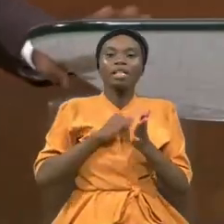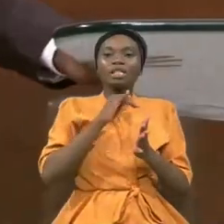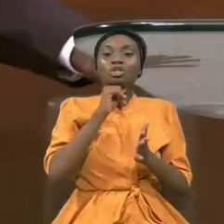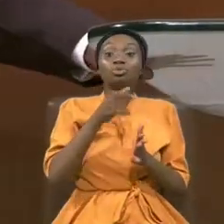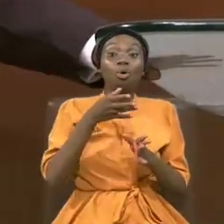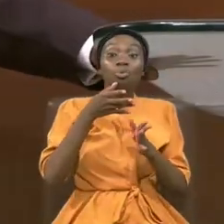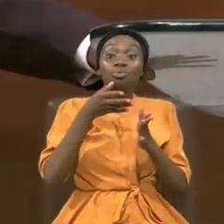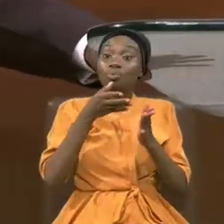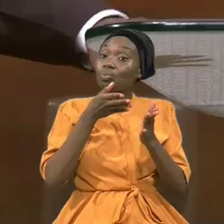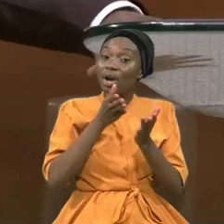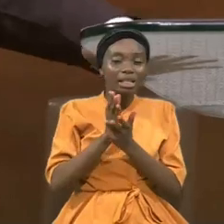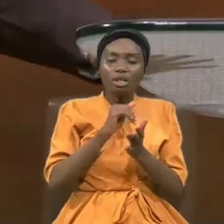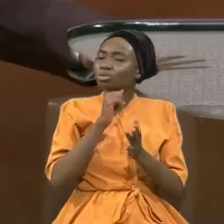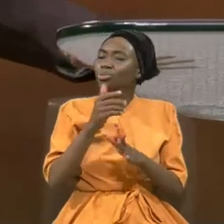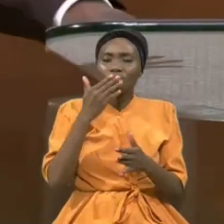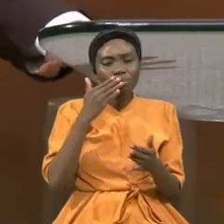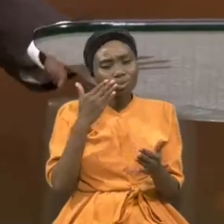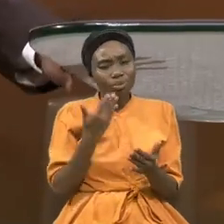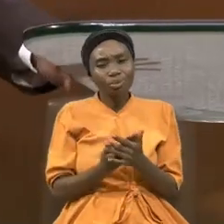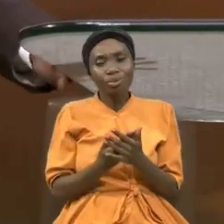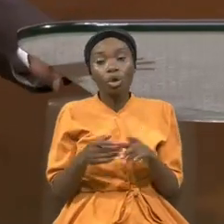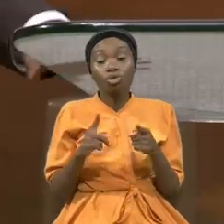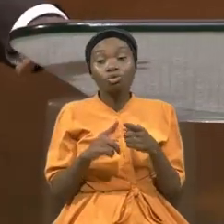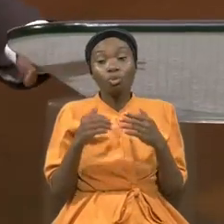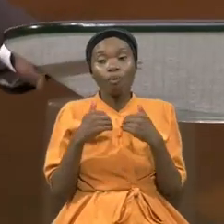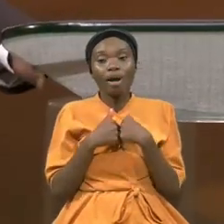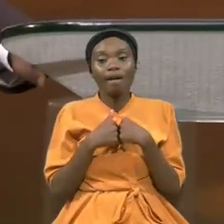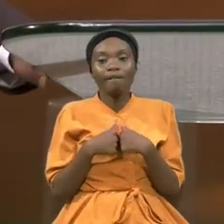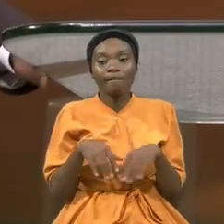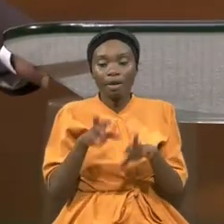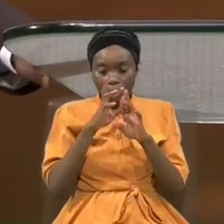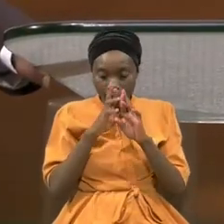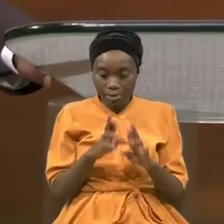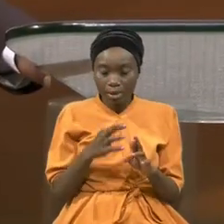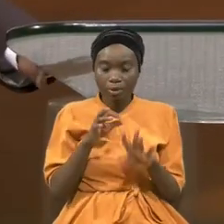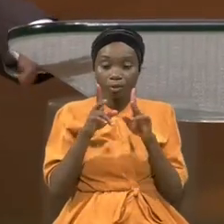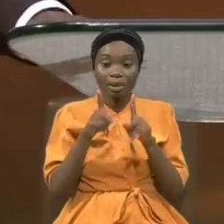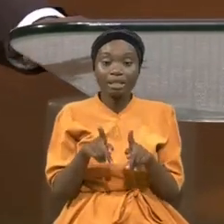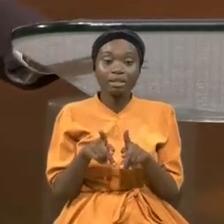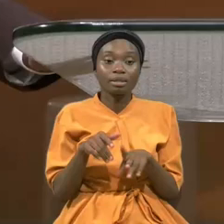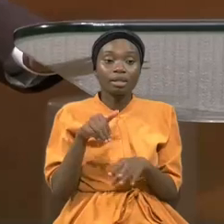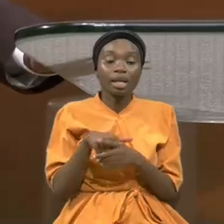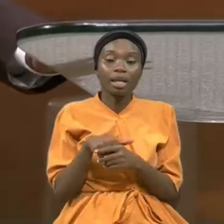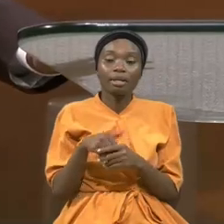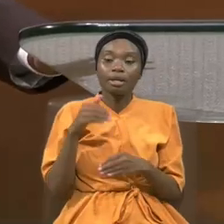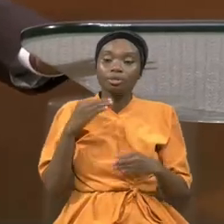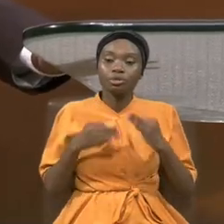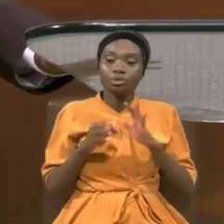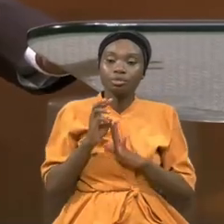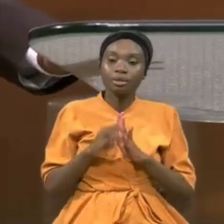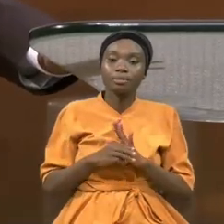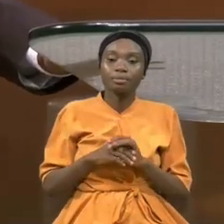pas bon. Il n'est pas agréable, il n'est pas favorable d'avoir